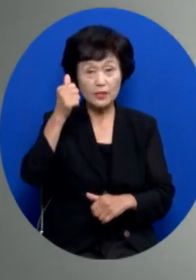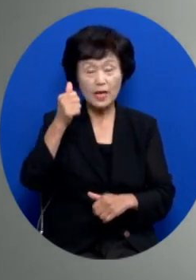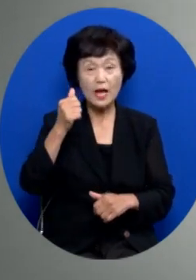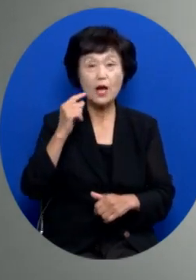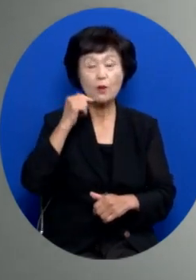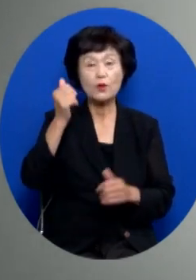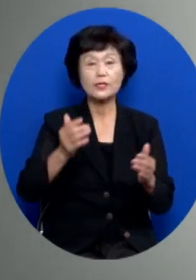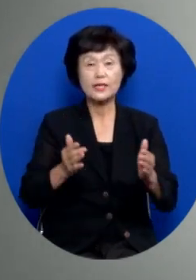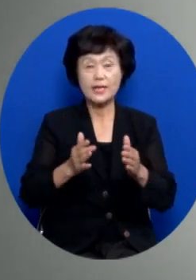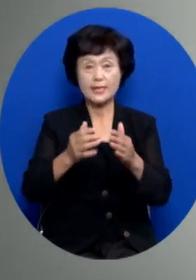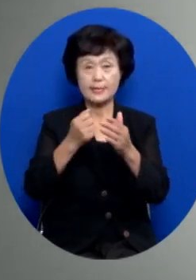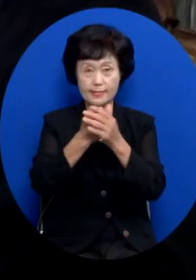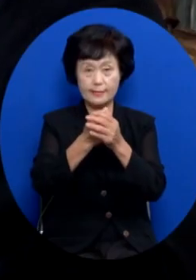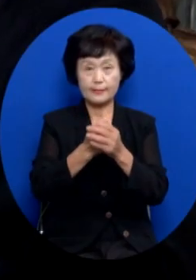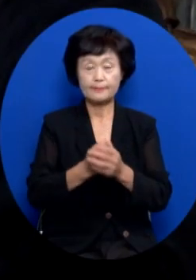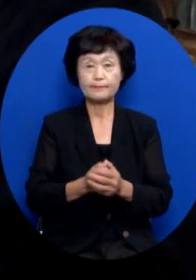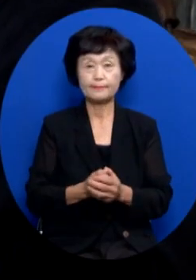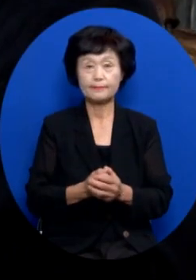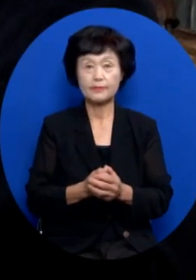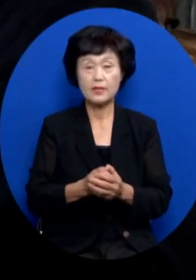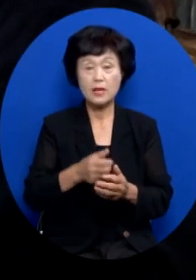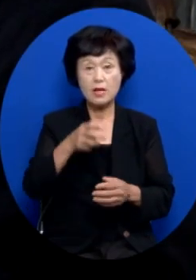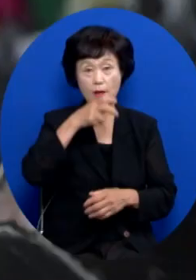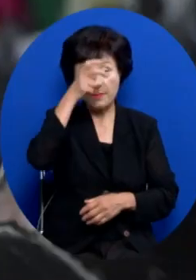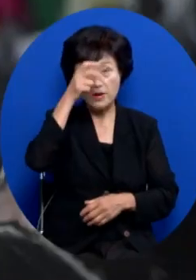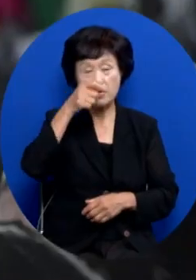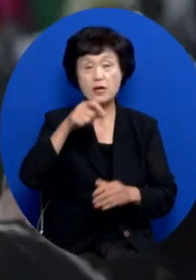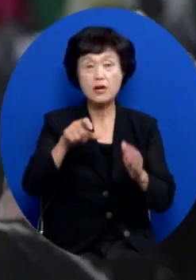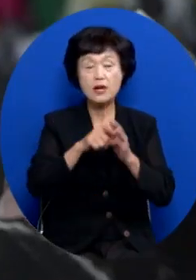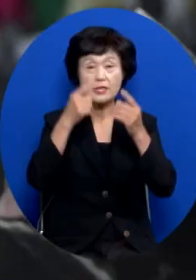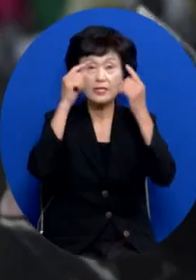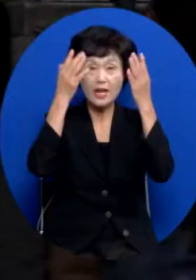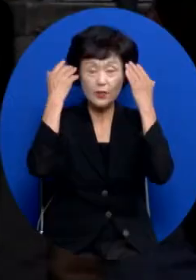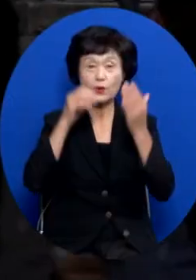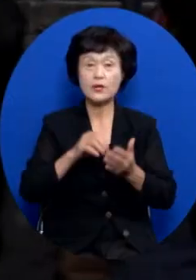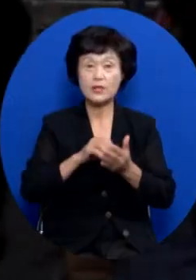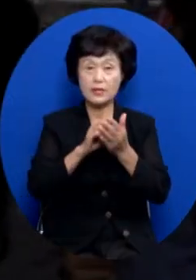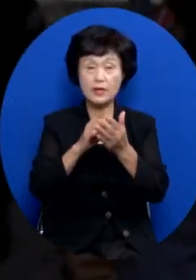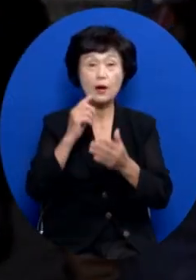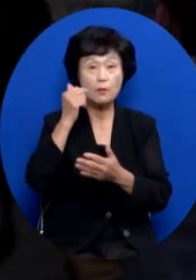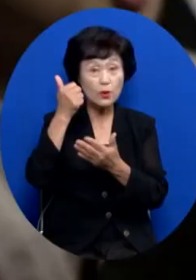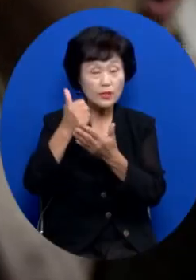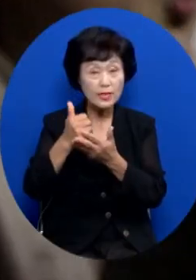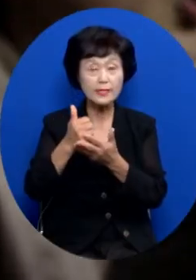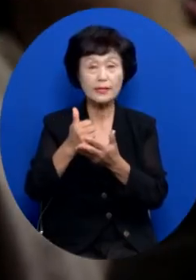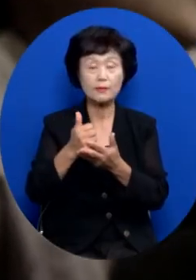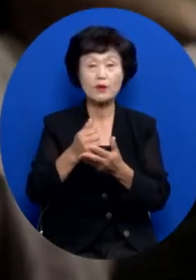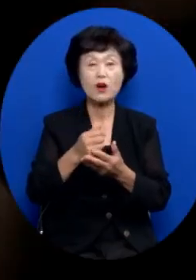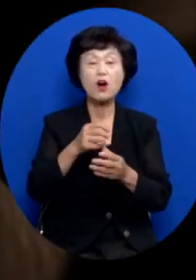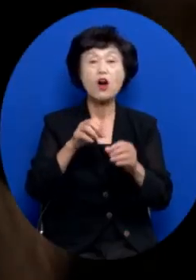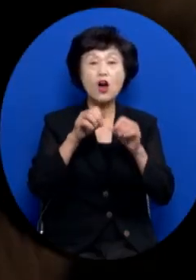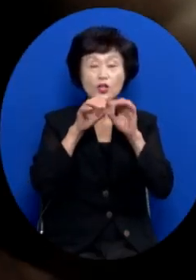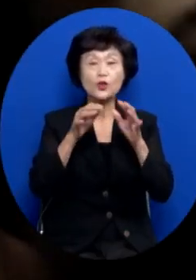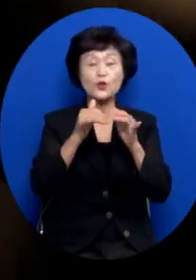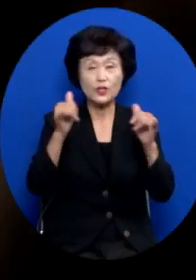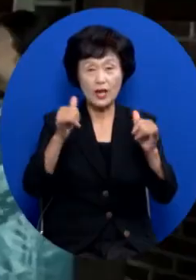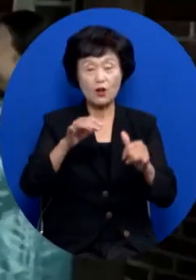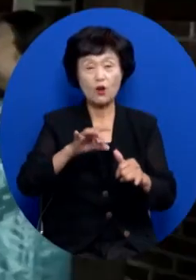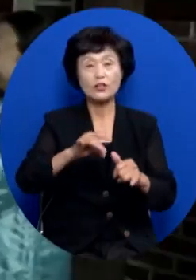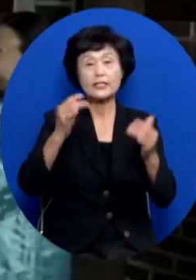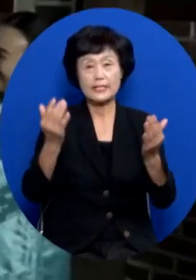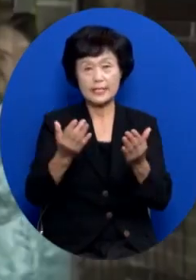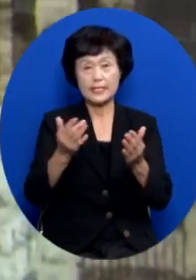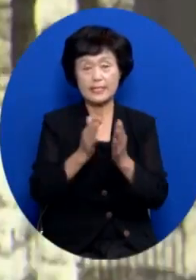목회자의 길을 결심합니다. 평양 신학교에 입학한 주 목사는 양산읍교회 전도사로 첫 사역을